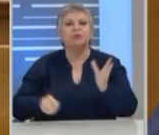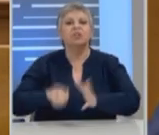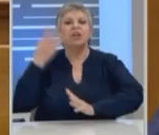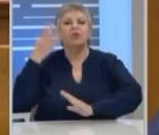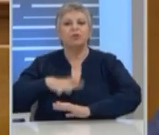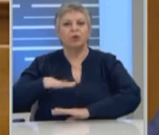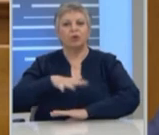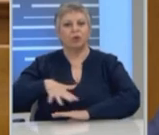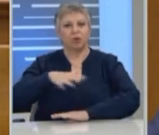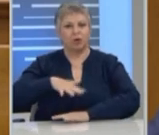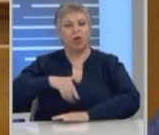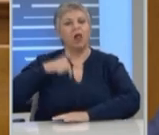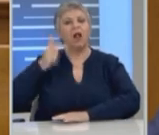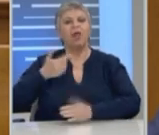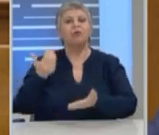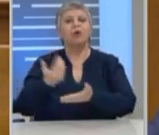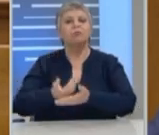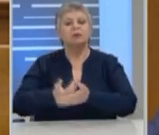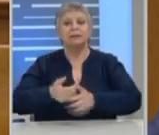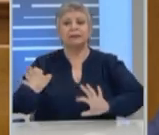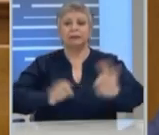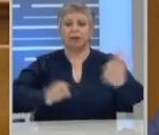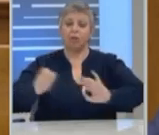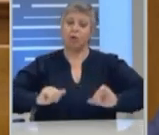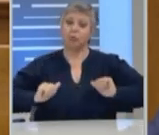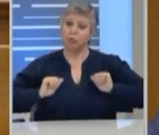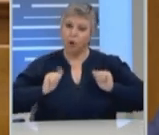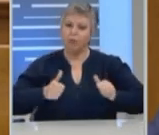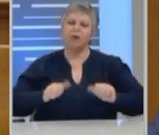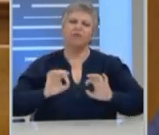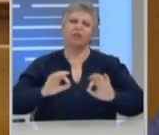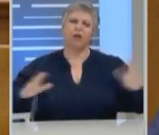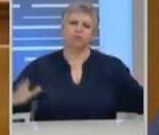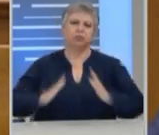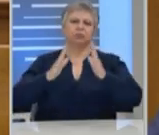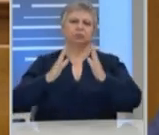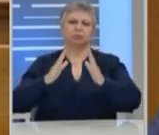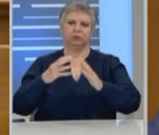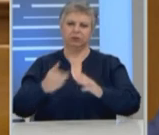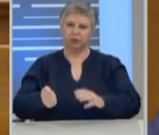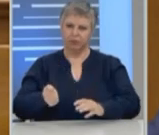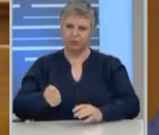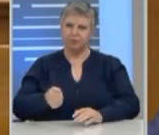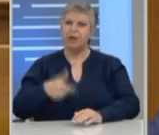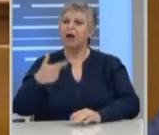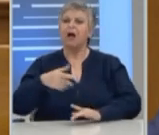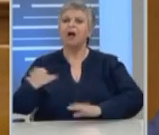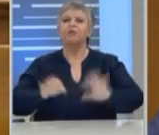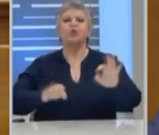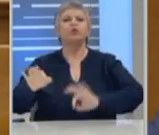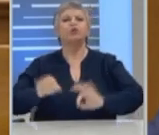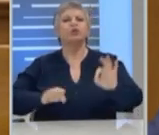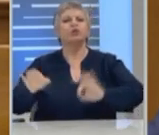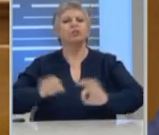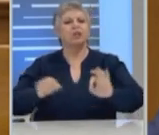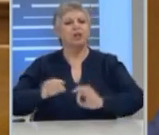σχέδιο, απαιτεί τόλμη, απαιτεί και συγκρούσεις. Και αυτό το σχέδιο έχει τους